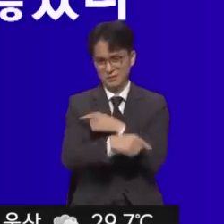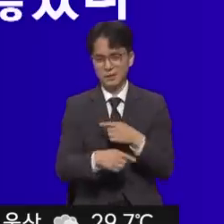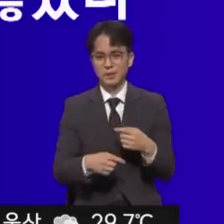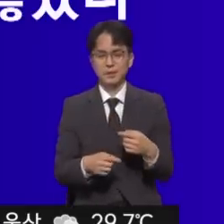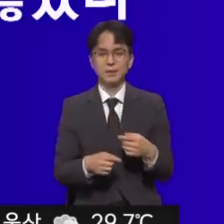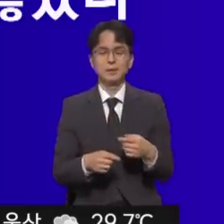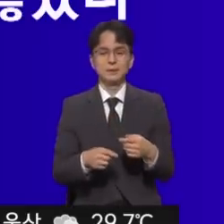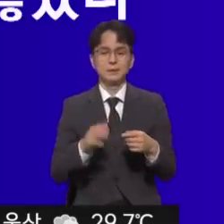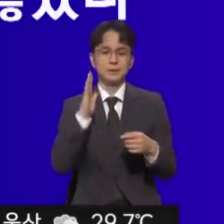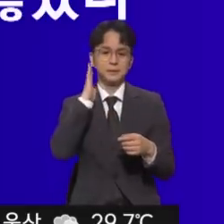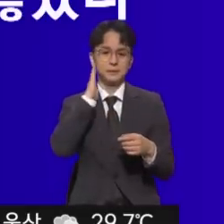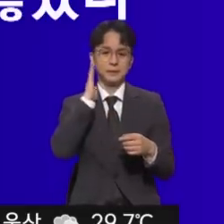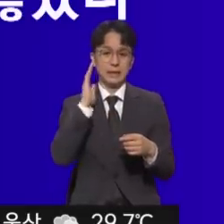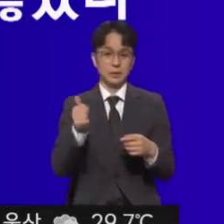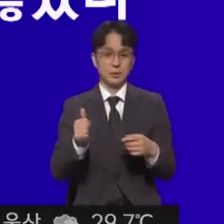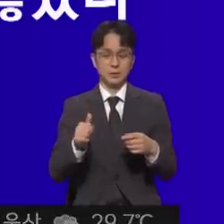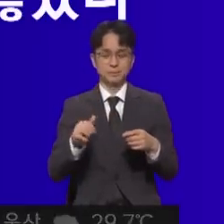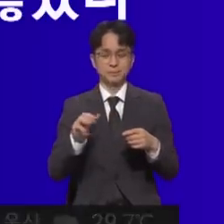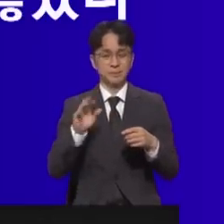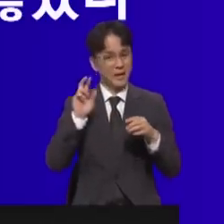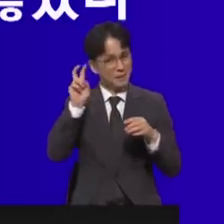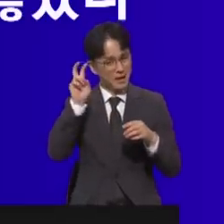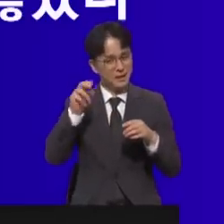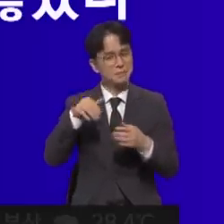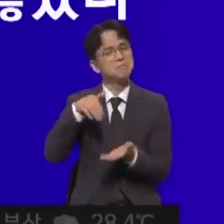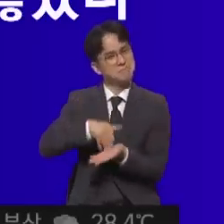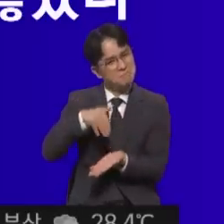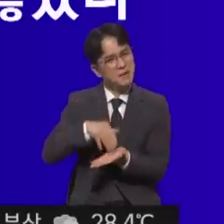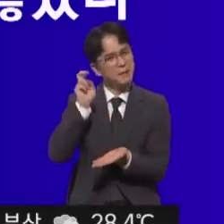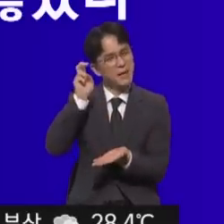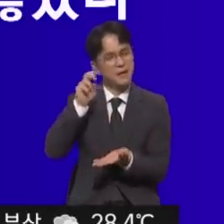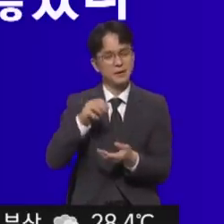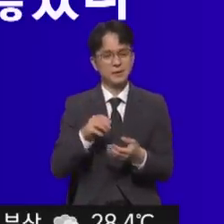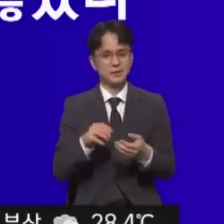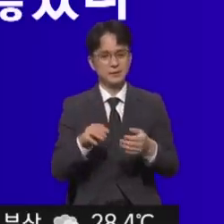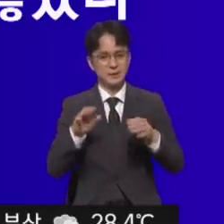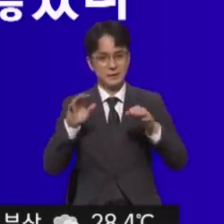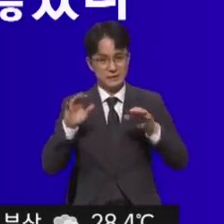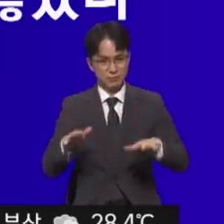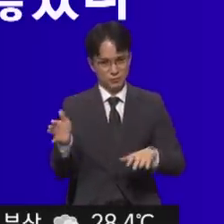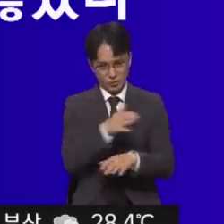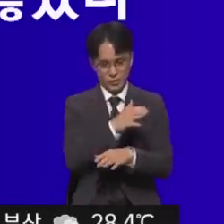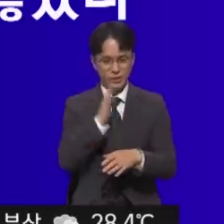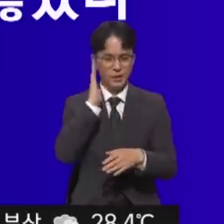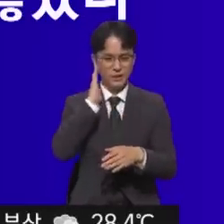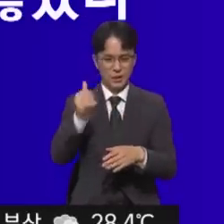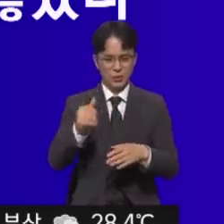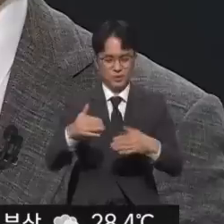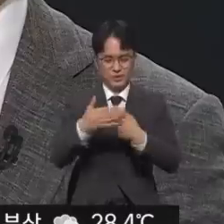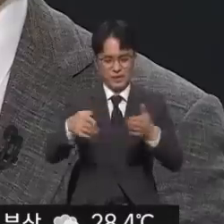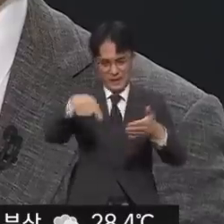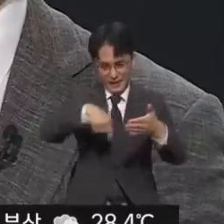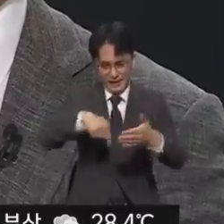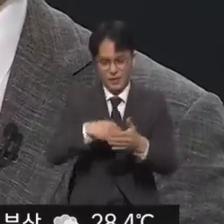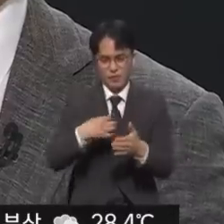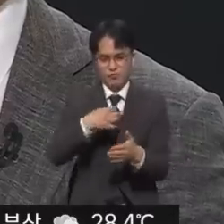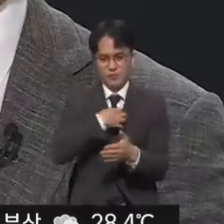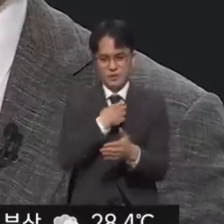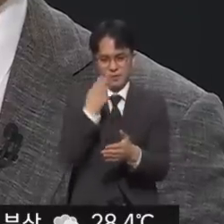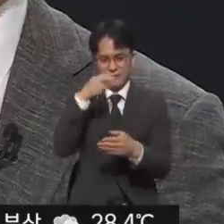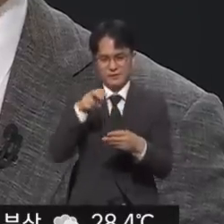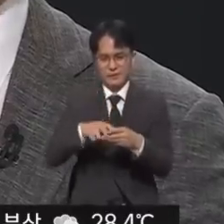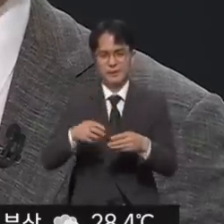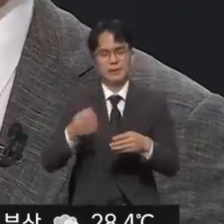그 청와대에 있는 아주 그 잘 즉 확보된 의미가 시스템 같은걸 지금 빨리 대통령 지르지 만들어야죠 아무 구출하고 있을 걸로 알고